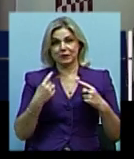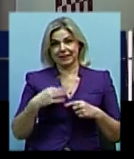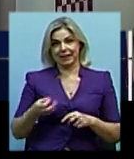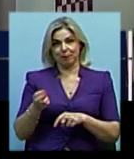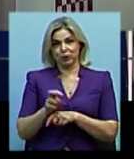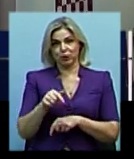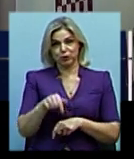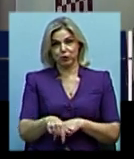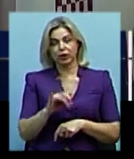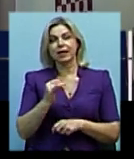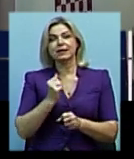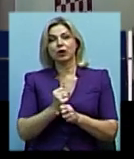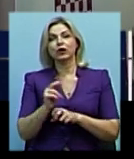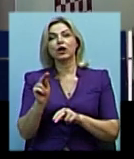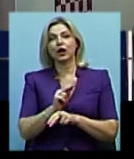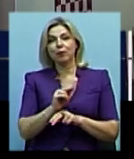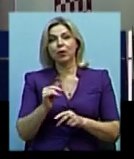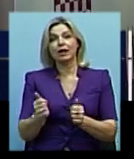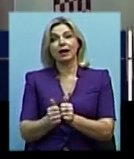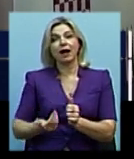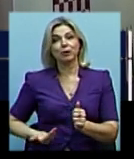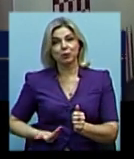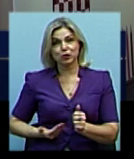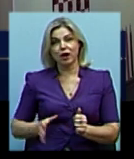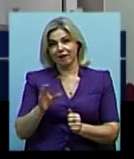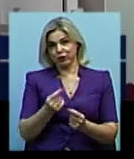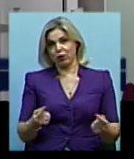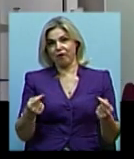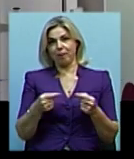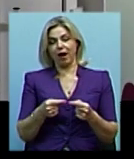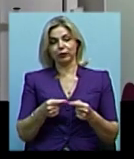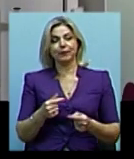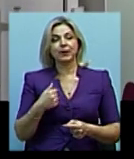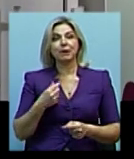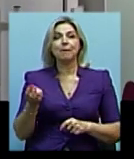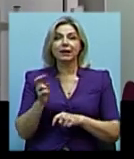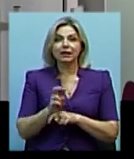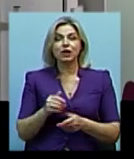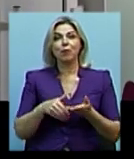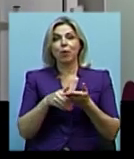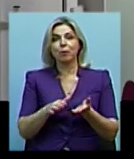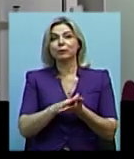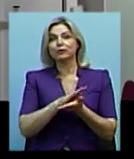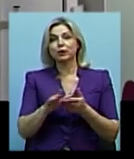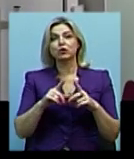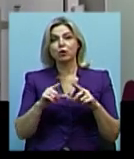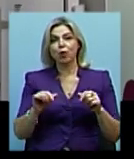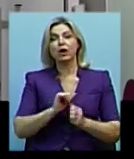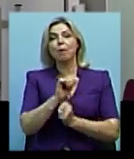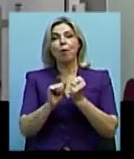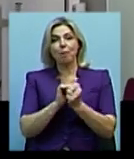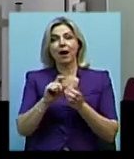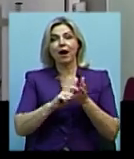А при тому, що ще зробив ремонт і поруч живемо ми тут, все збіглося так. Ми прийшли, допомогли привести до ладу школу, помили